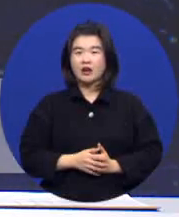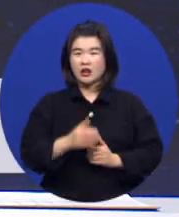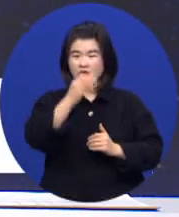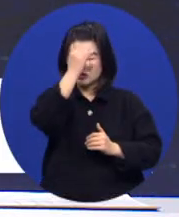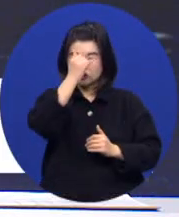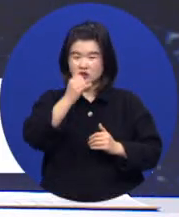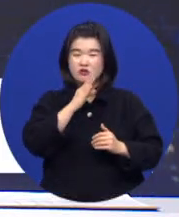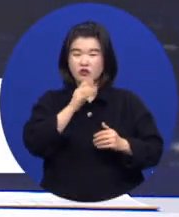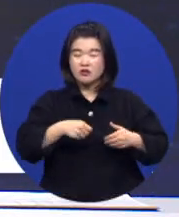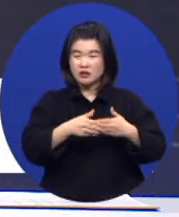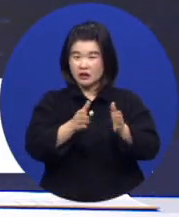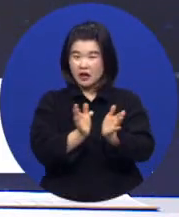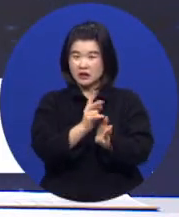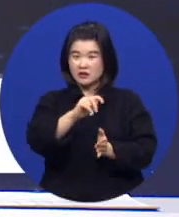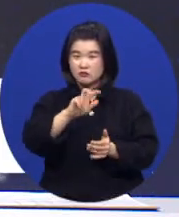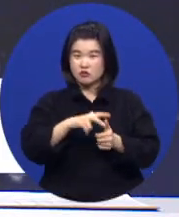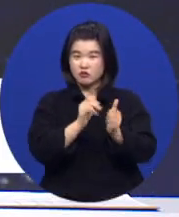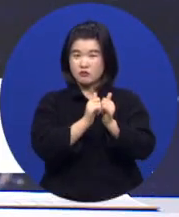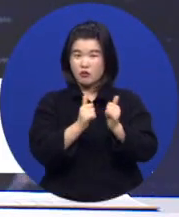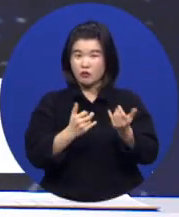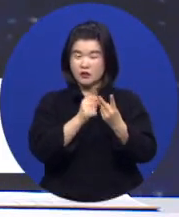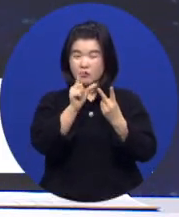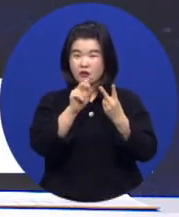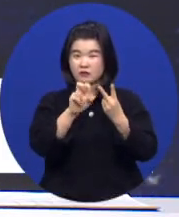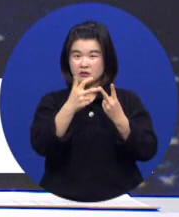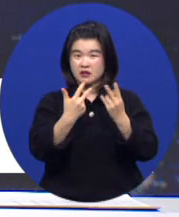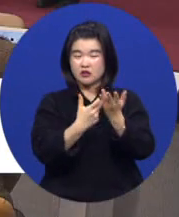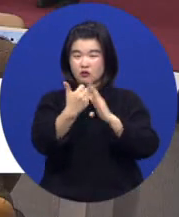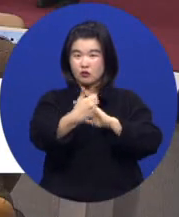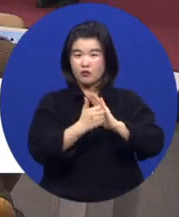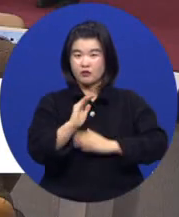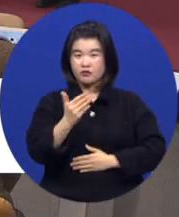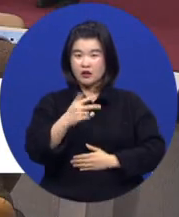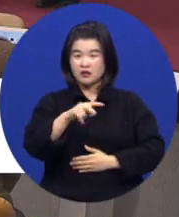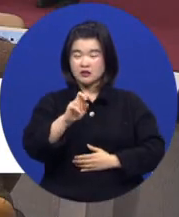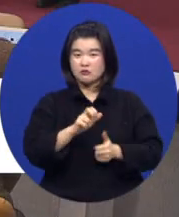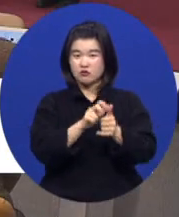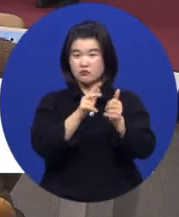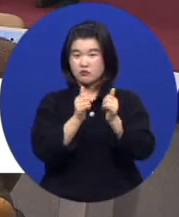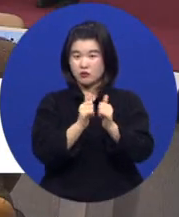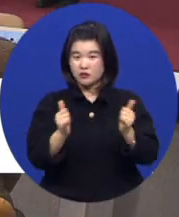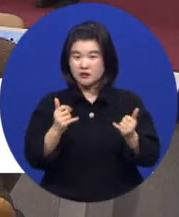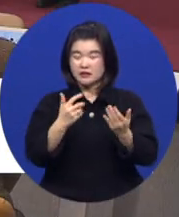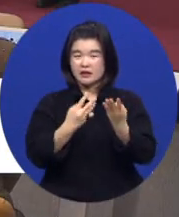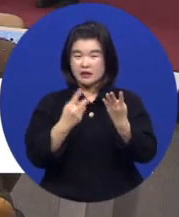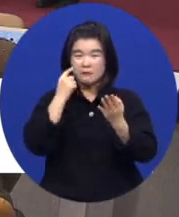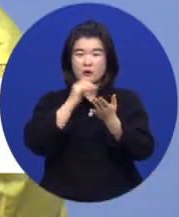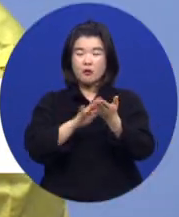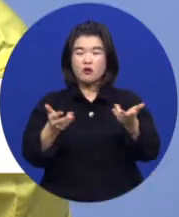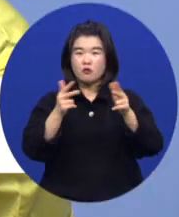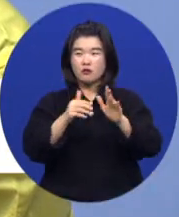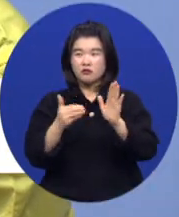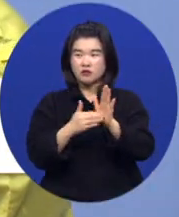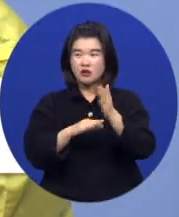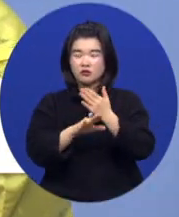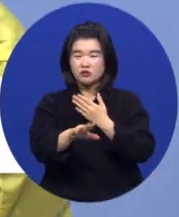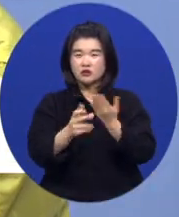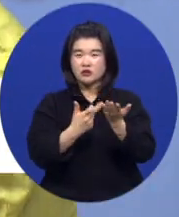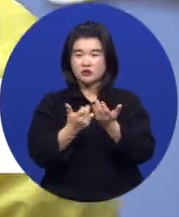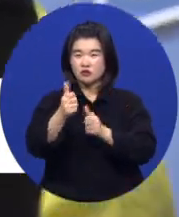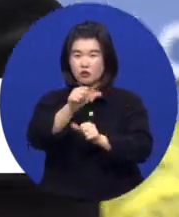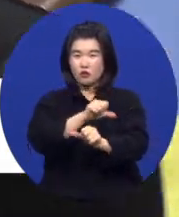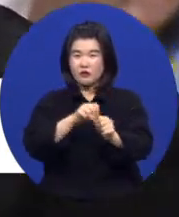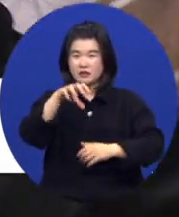정의당 심상정 후보가 오는 27일 재주를 방문합니다 심상정 부분은 사상 평화공원을 방문한 뒤 제주시 오일장